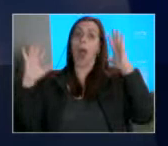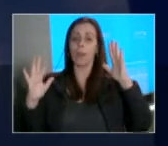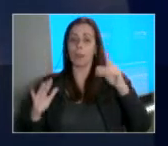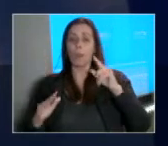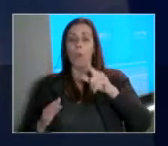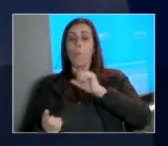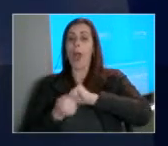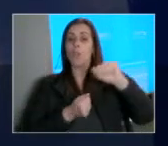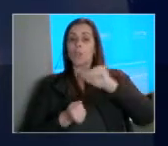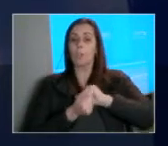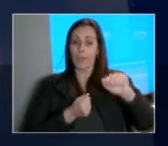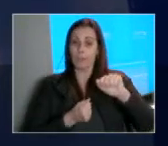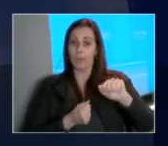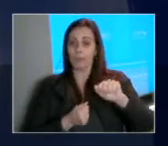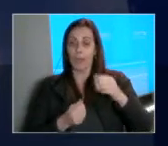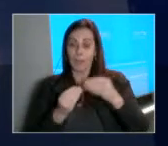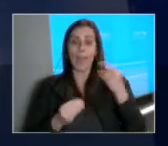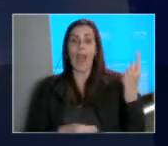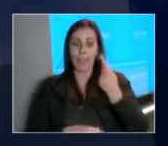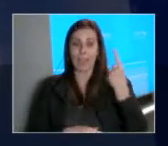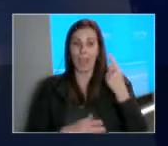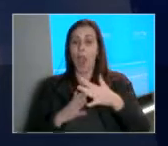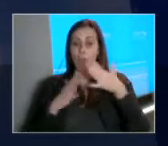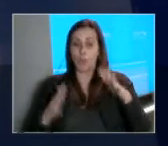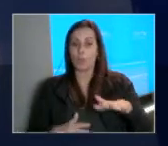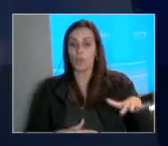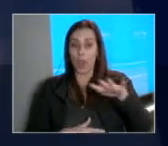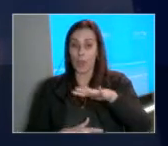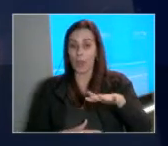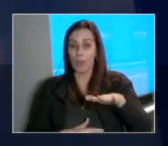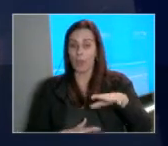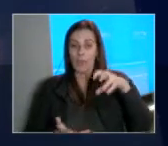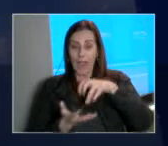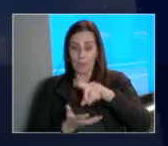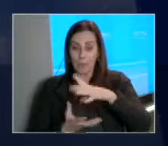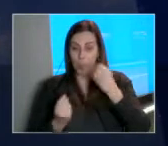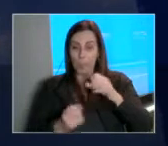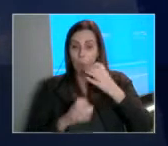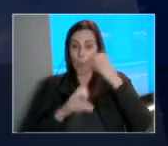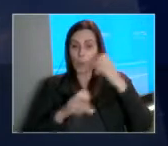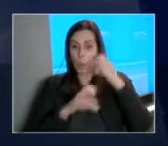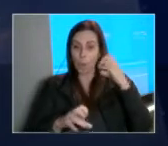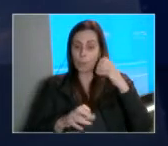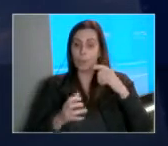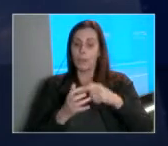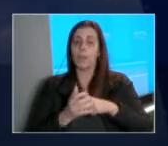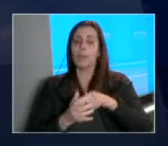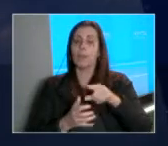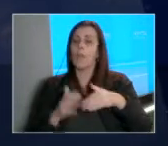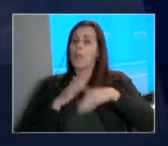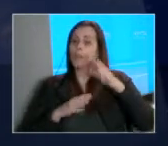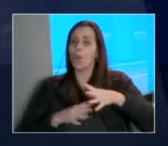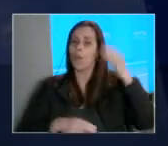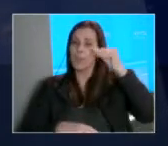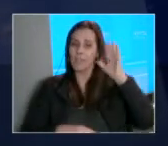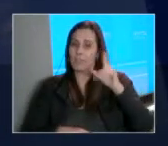הולך להשמיד את הריאה הירוקה היחידה הגדולה בשכונת נווה שאנן שמפוצצת באוטובוסים בגינת לוינסקי ולבנות שם